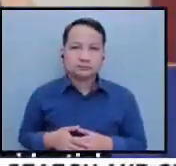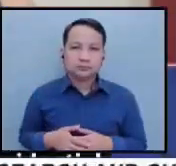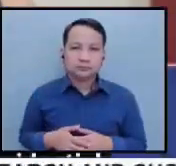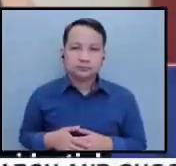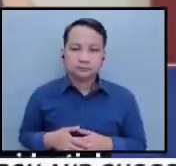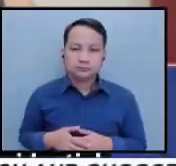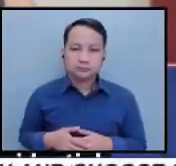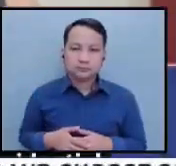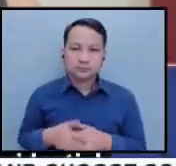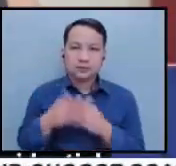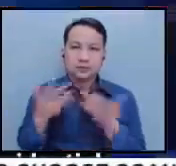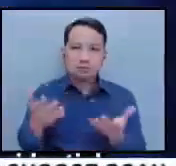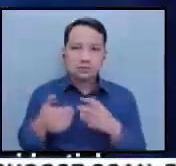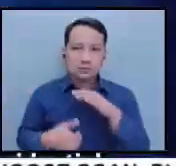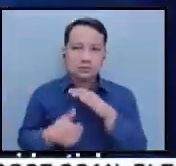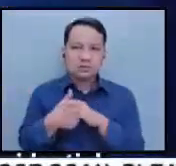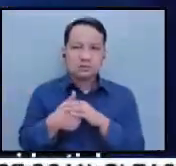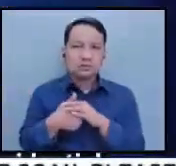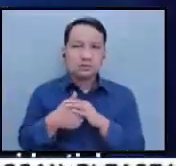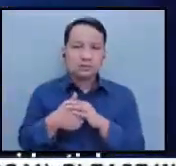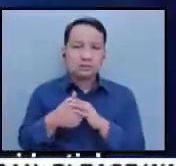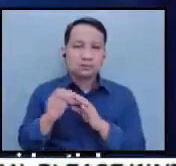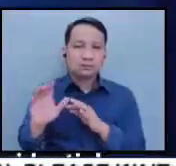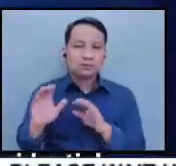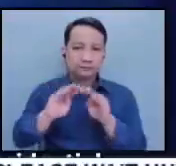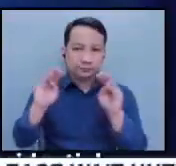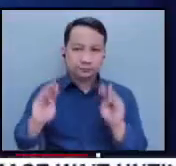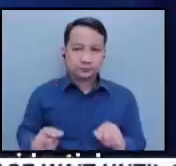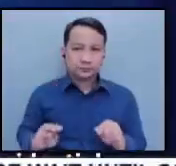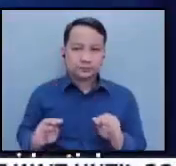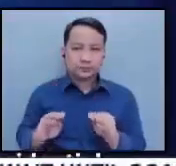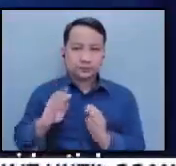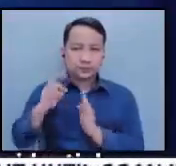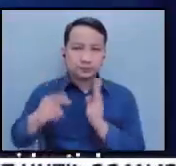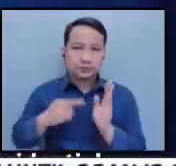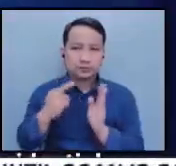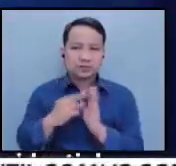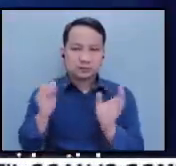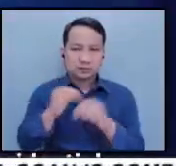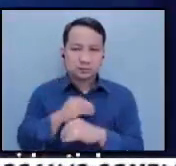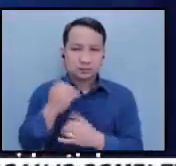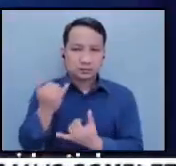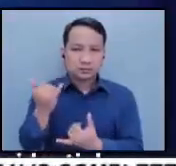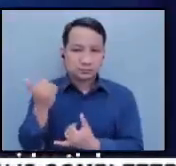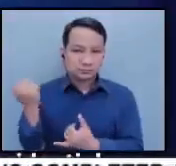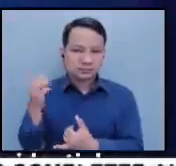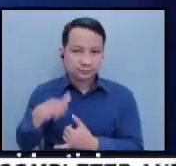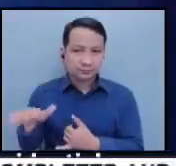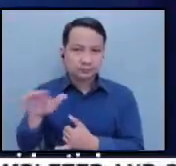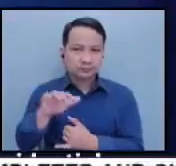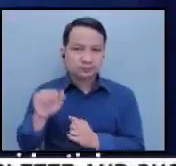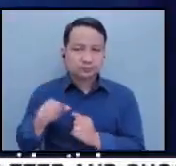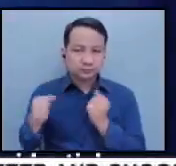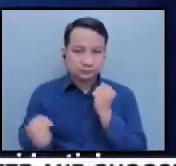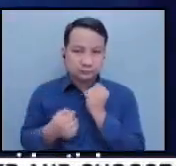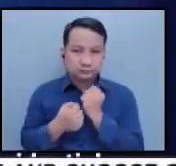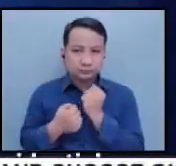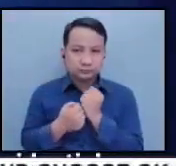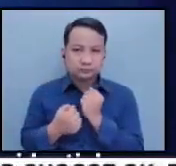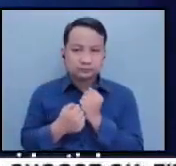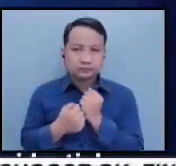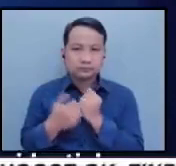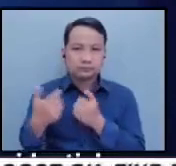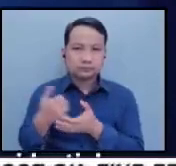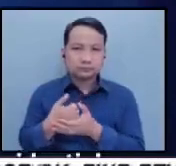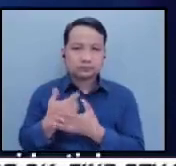Wala pa pong lumalabas sa Malacanang Records Office as to the other sources of income. Tiwala